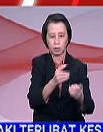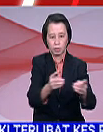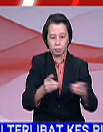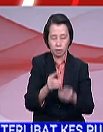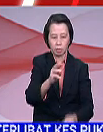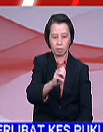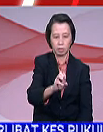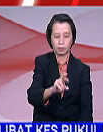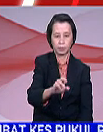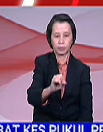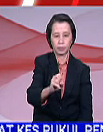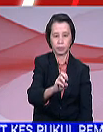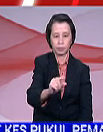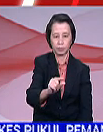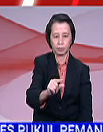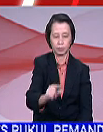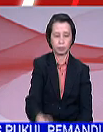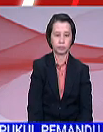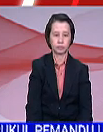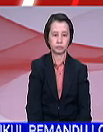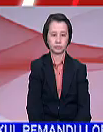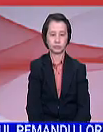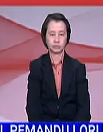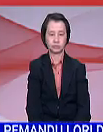Mersing, Muhammad Razim Muhammad Amin.